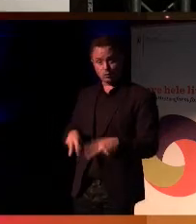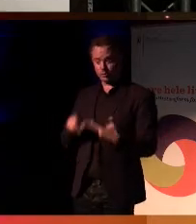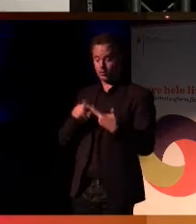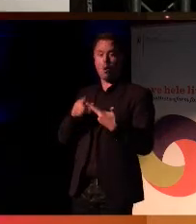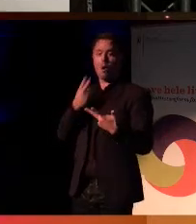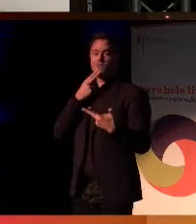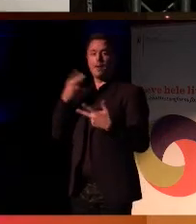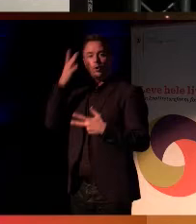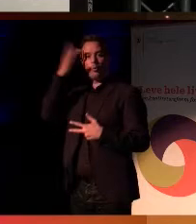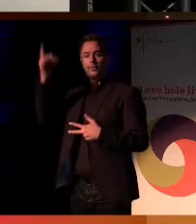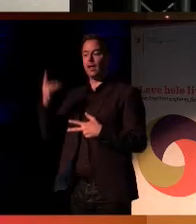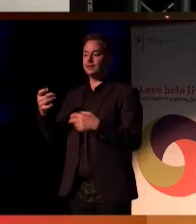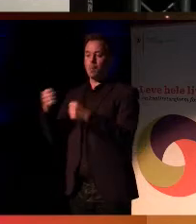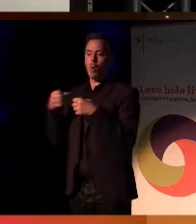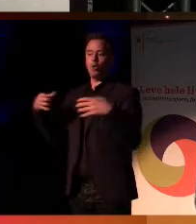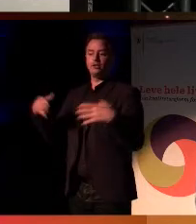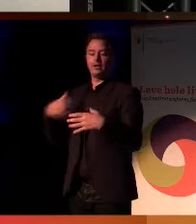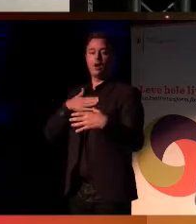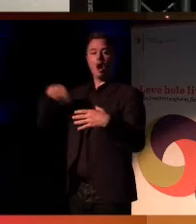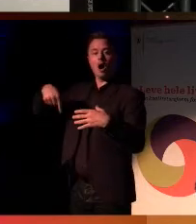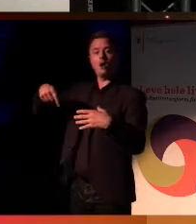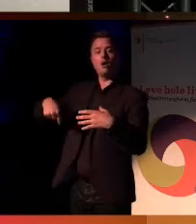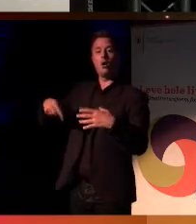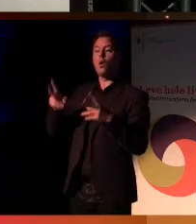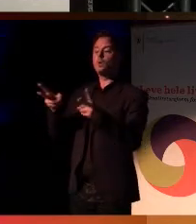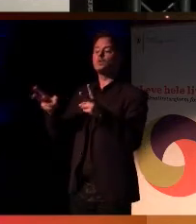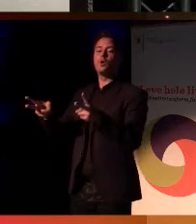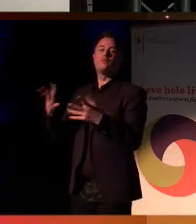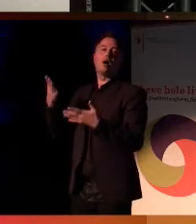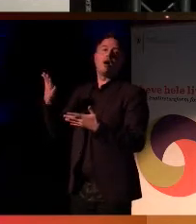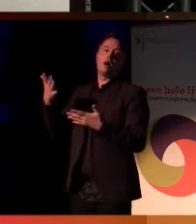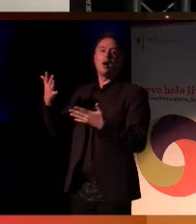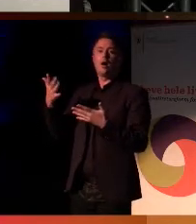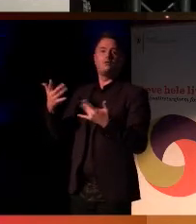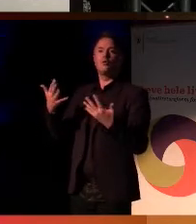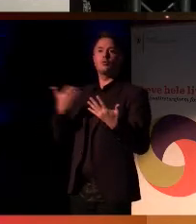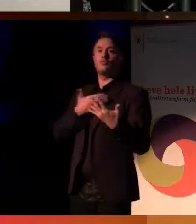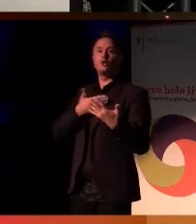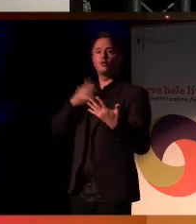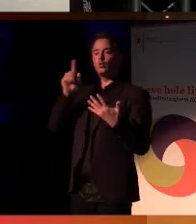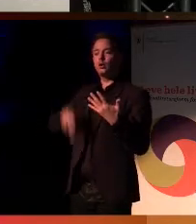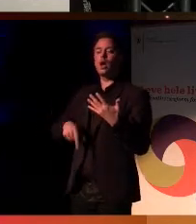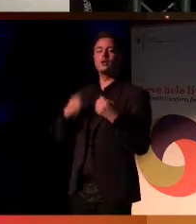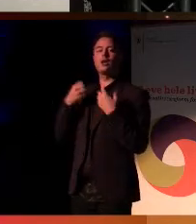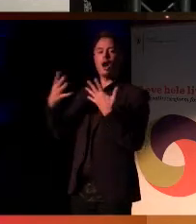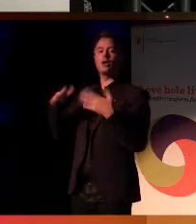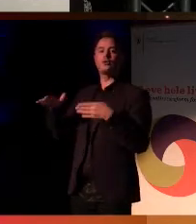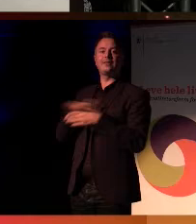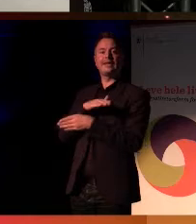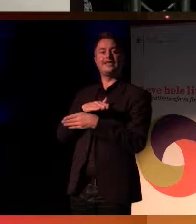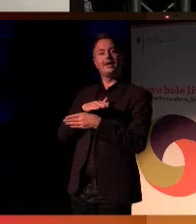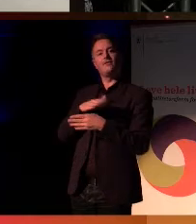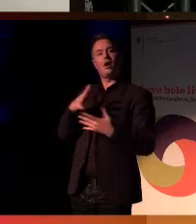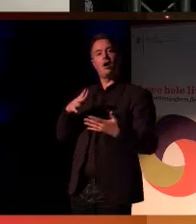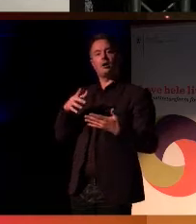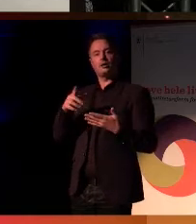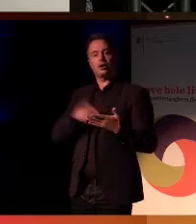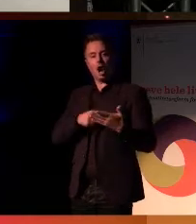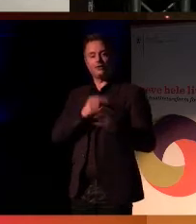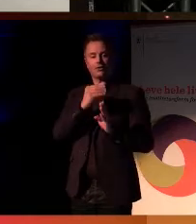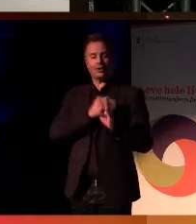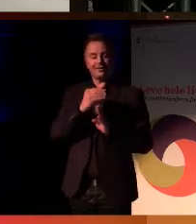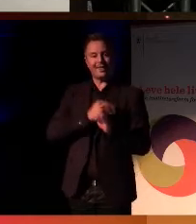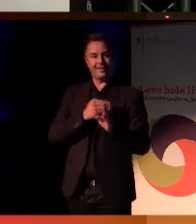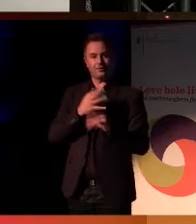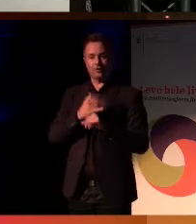hvilken kompetansebeholdning du har, og I hvilken grad du I stand til å imøtekomme kravene til kvalitet og brukernes behov, og